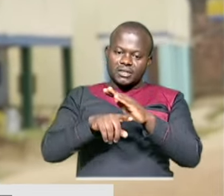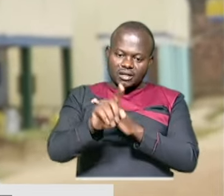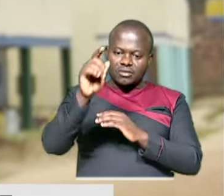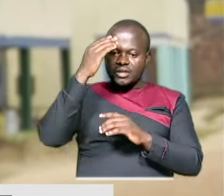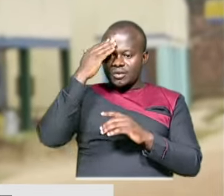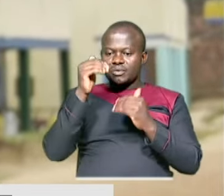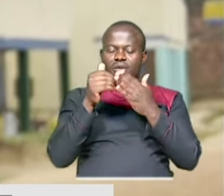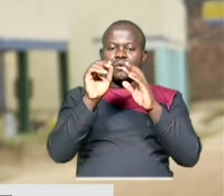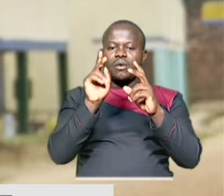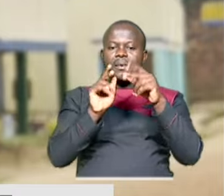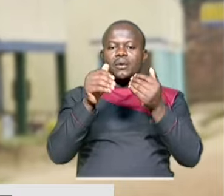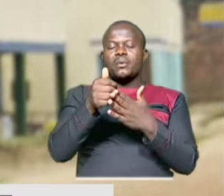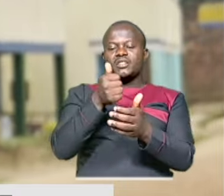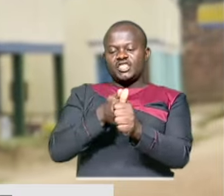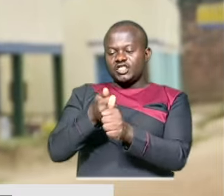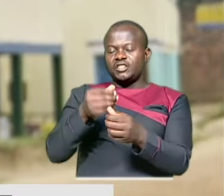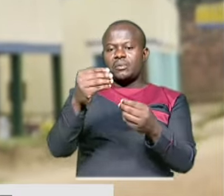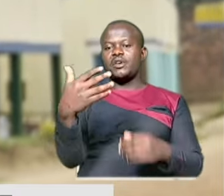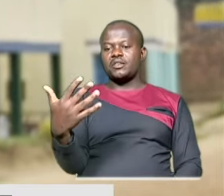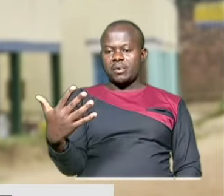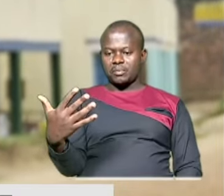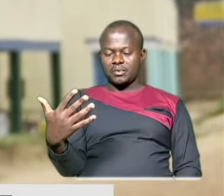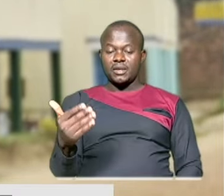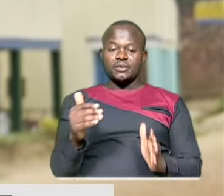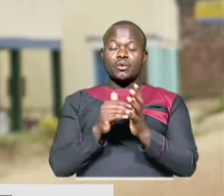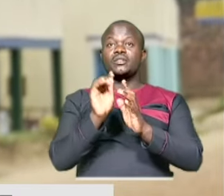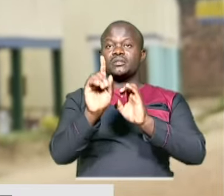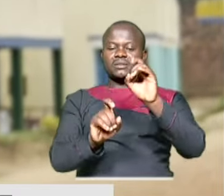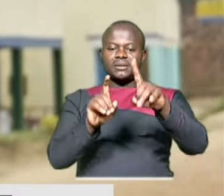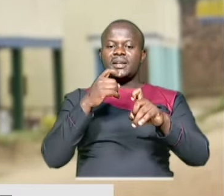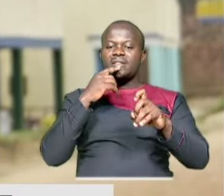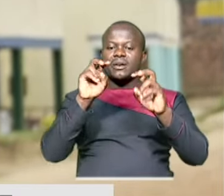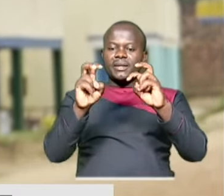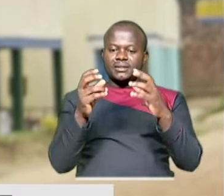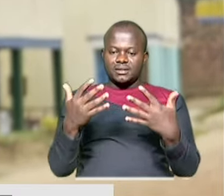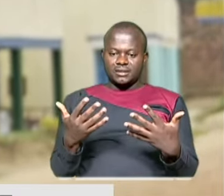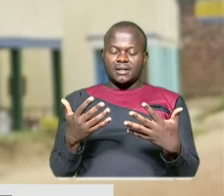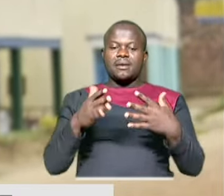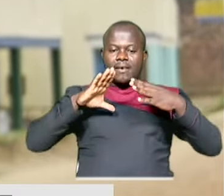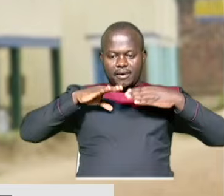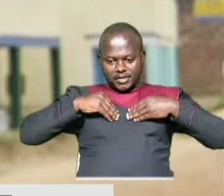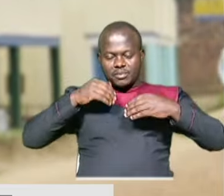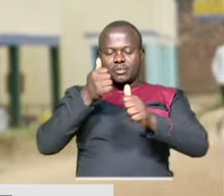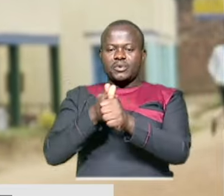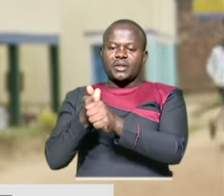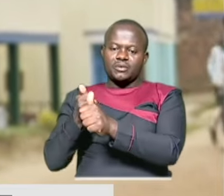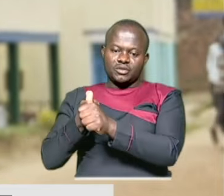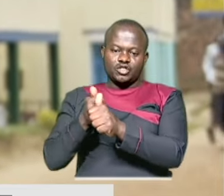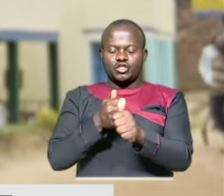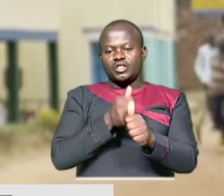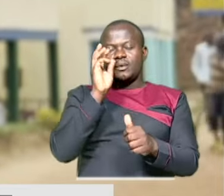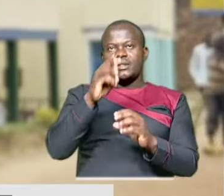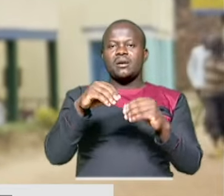ngo buri muntu bamuhe igipapuro. Kongiye tubajije baravuga ati babyemeye buri muntu bazamuha